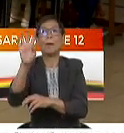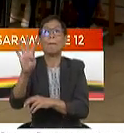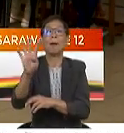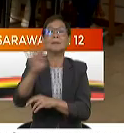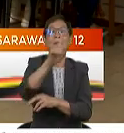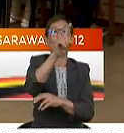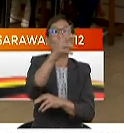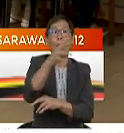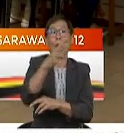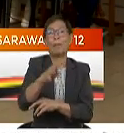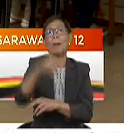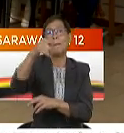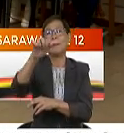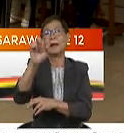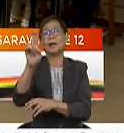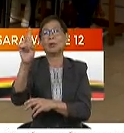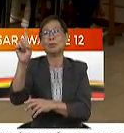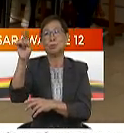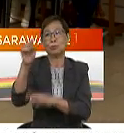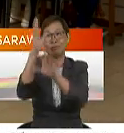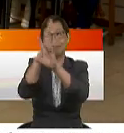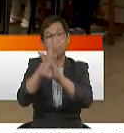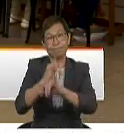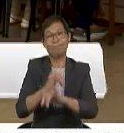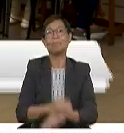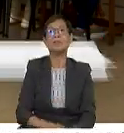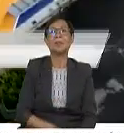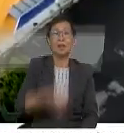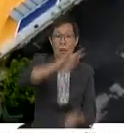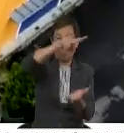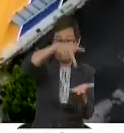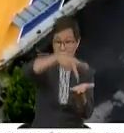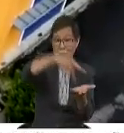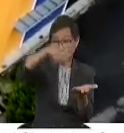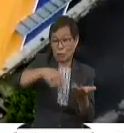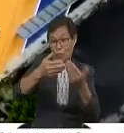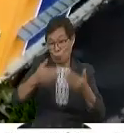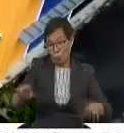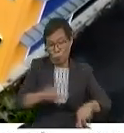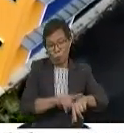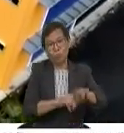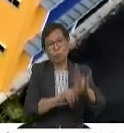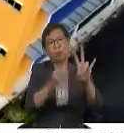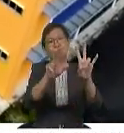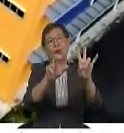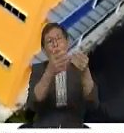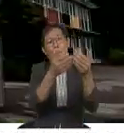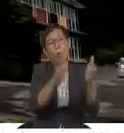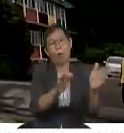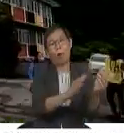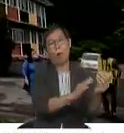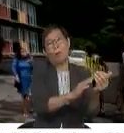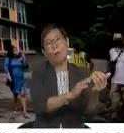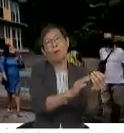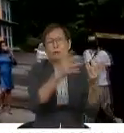Kawar pada pilihan raya umum Dun Sarawak ke-12. Dan pusat mengundi ini telah pun dibuka sejak pukul 7.30 pagi tadi